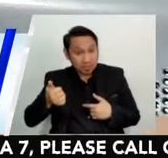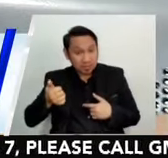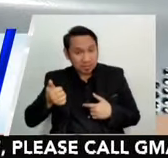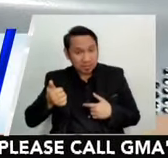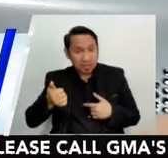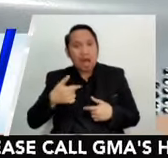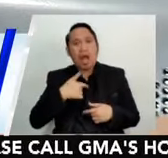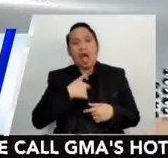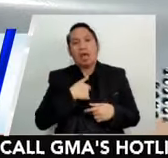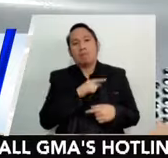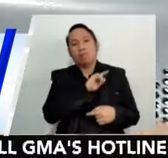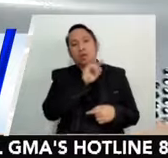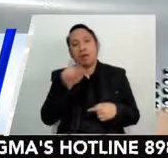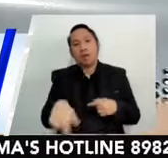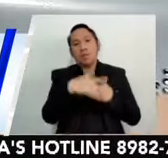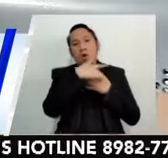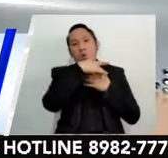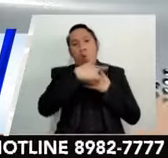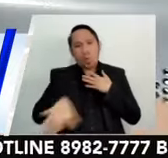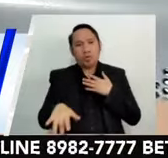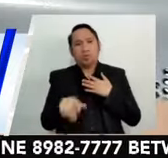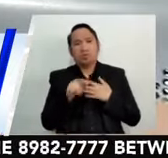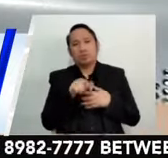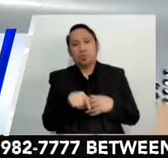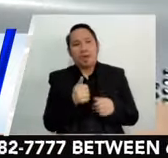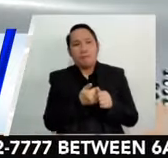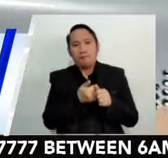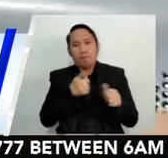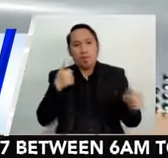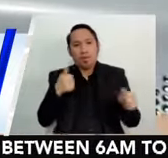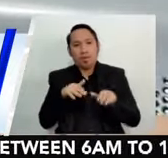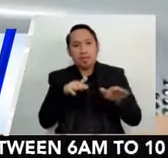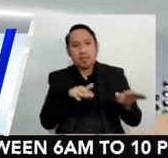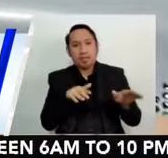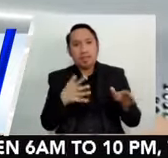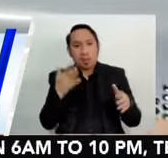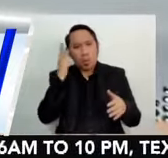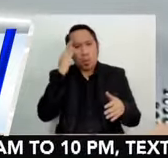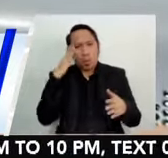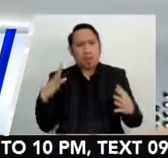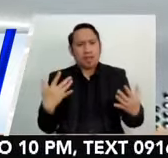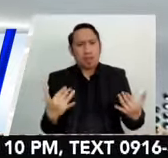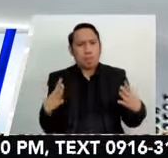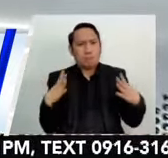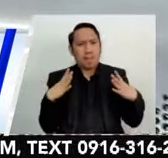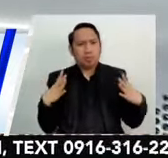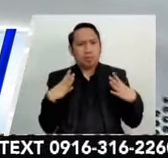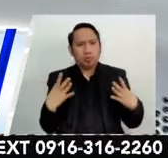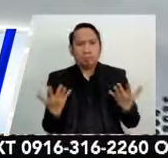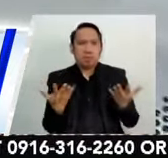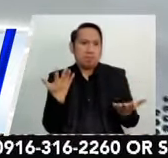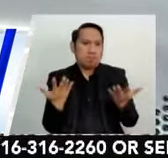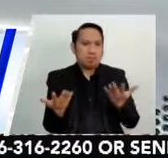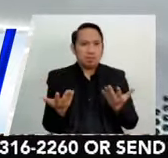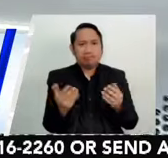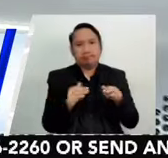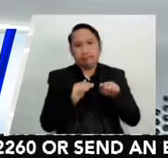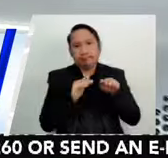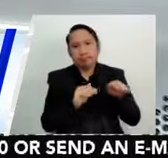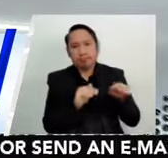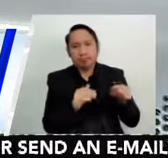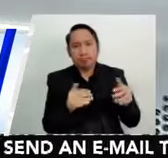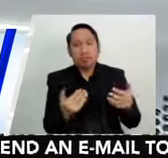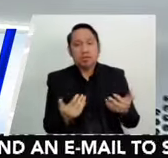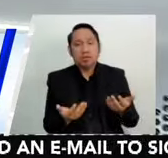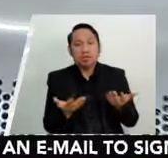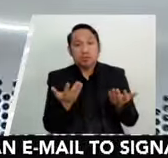namin para makaiwas kami sa traffic. Since holiday, baka ma-traffic. So maiwakan, makaiwanan kami